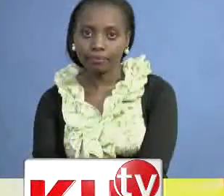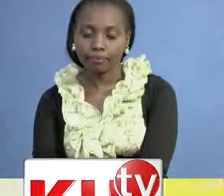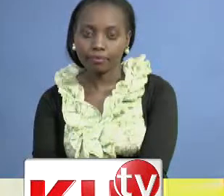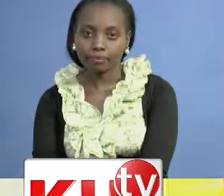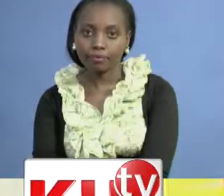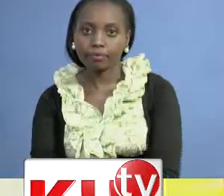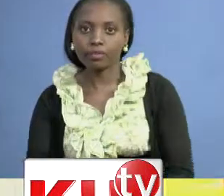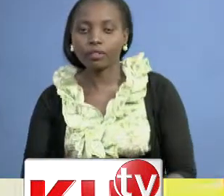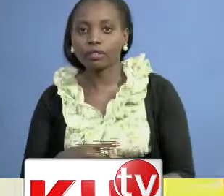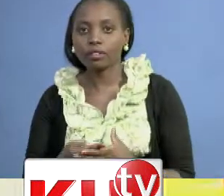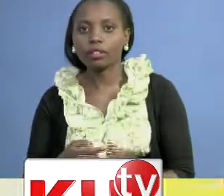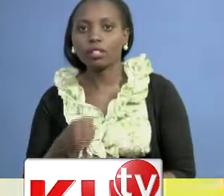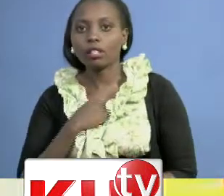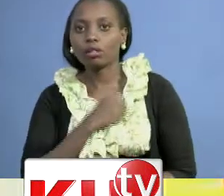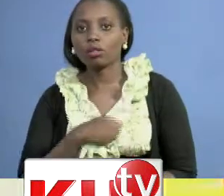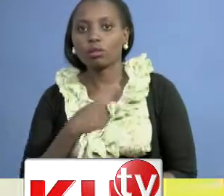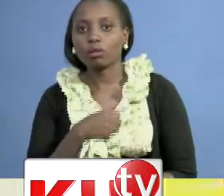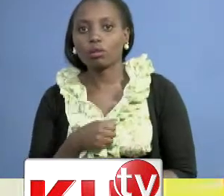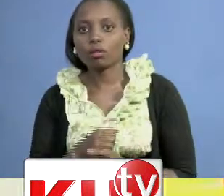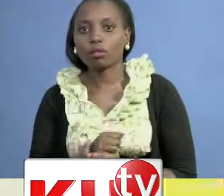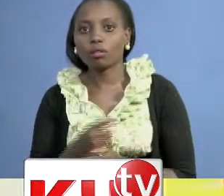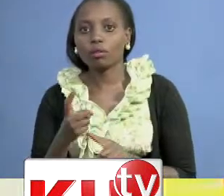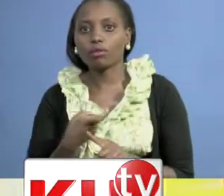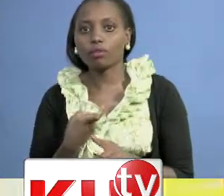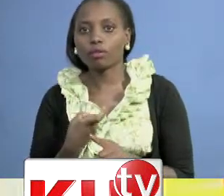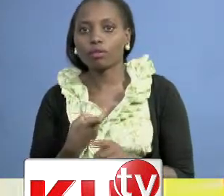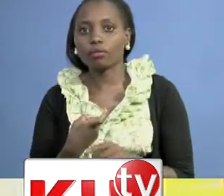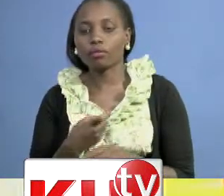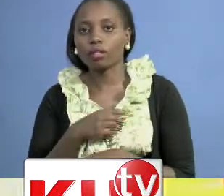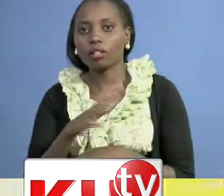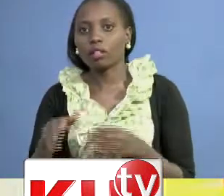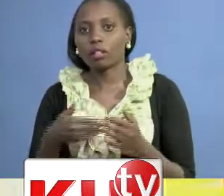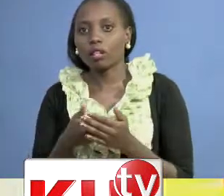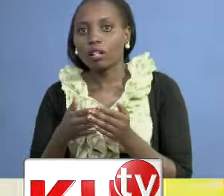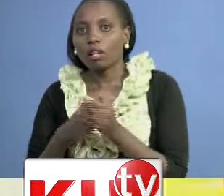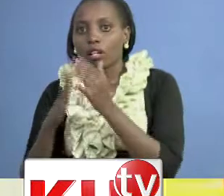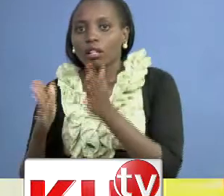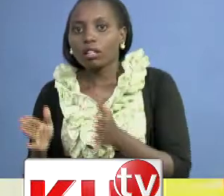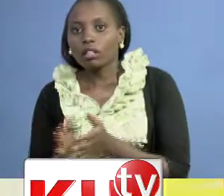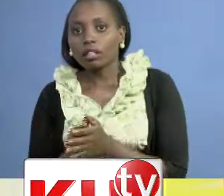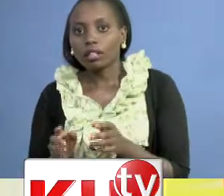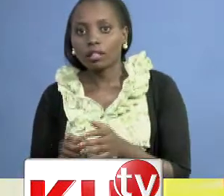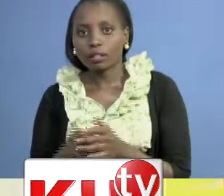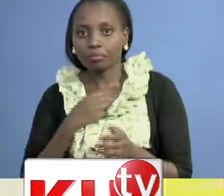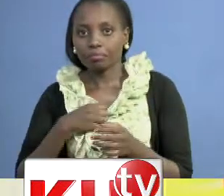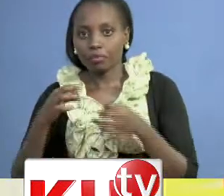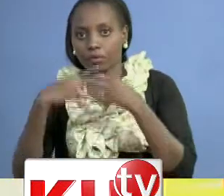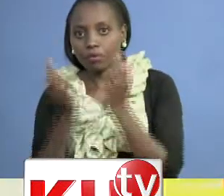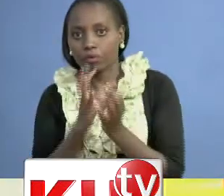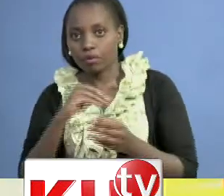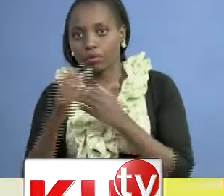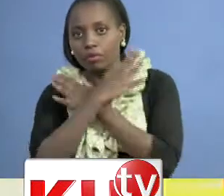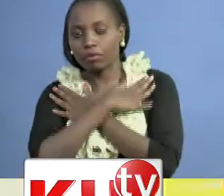Basi mtazamaji, ni risala za rambirambi pale kutoka kwa viongozi mbalimbali kwa jamaa na marafiki wa marehemu